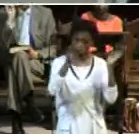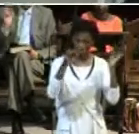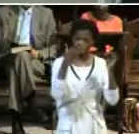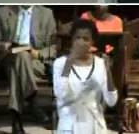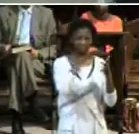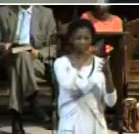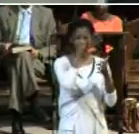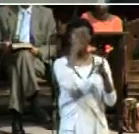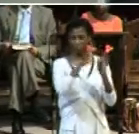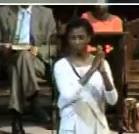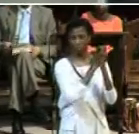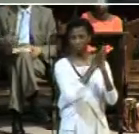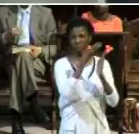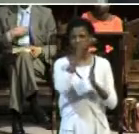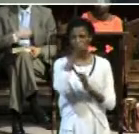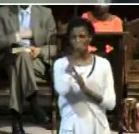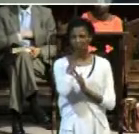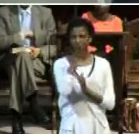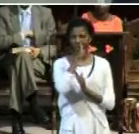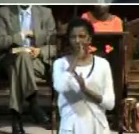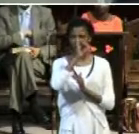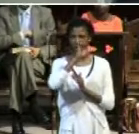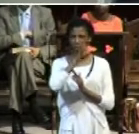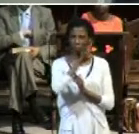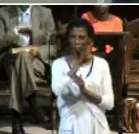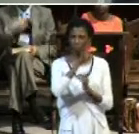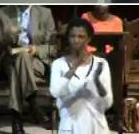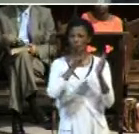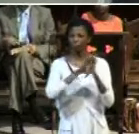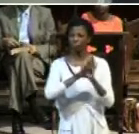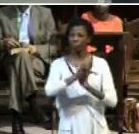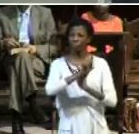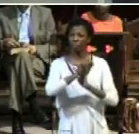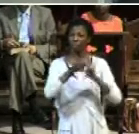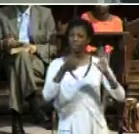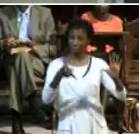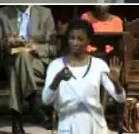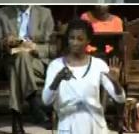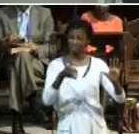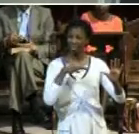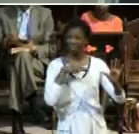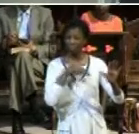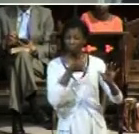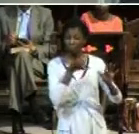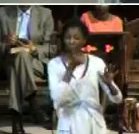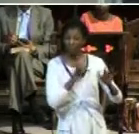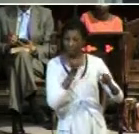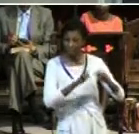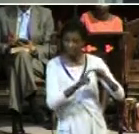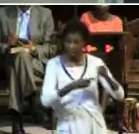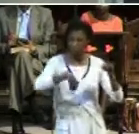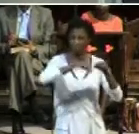26, où il nous est rajouté quelque chose pour la compréhension de notre texte.